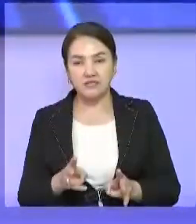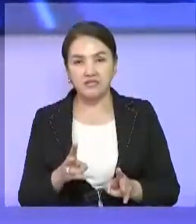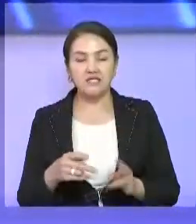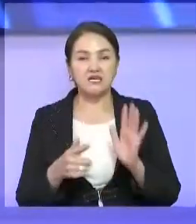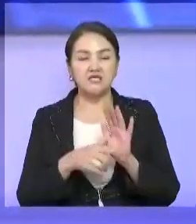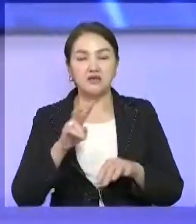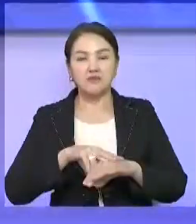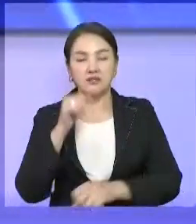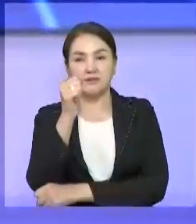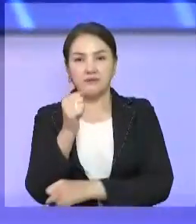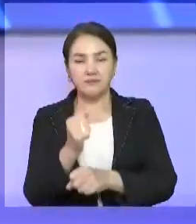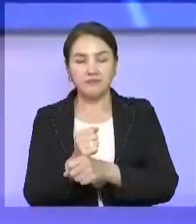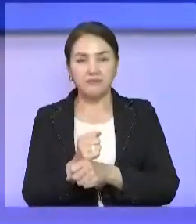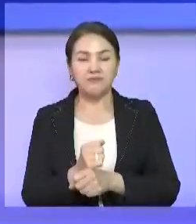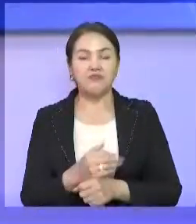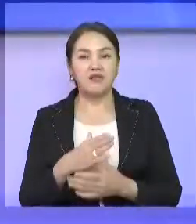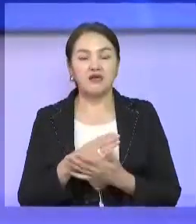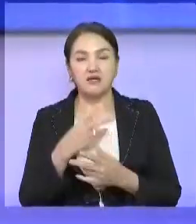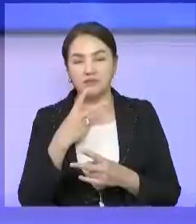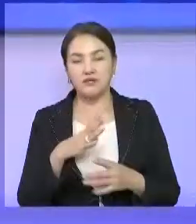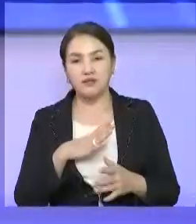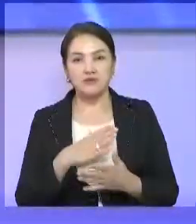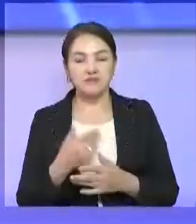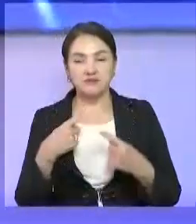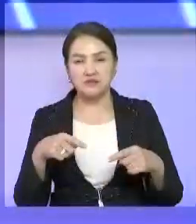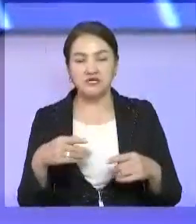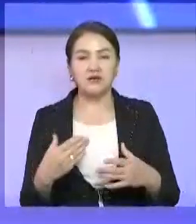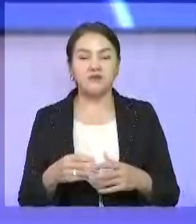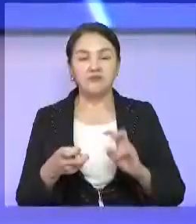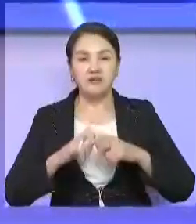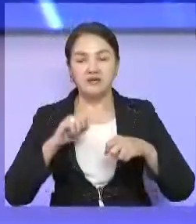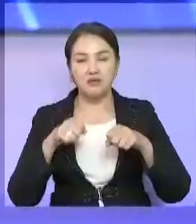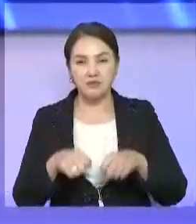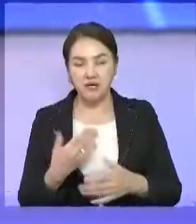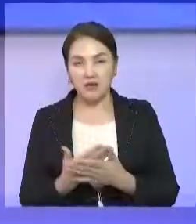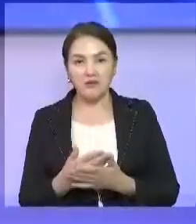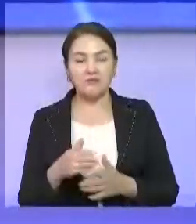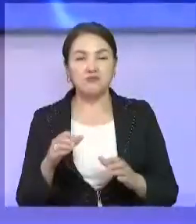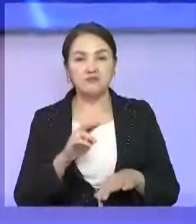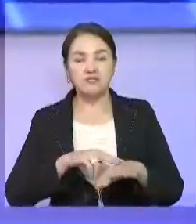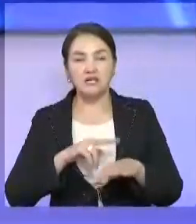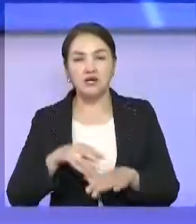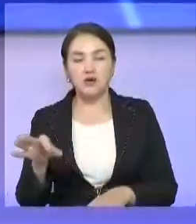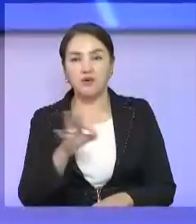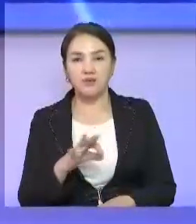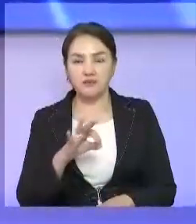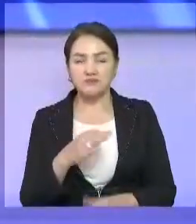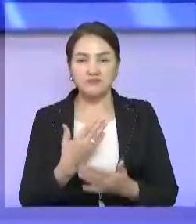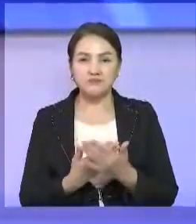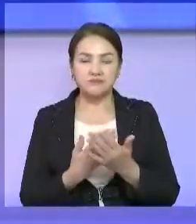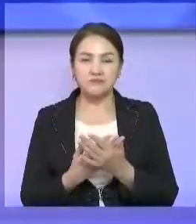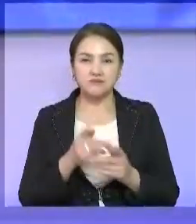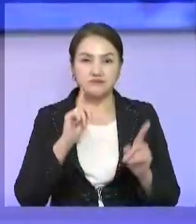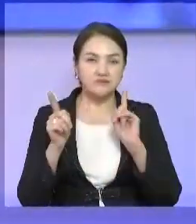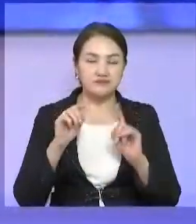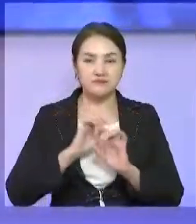7 полиция қызметкері күдікті ретінде танылған. Өзге де құрықталған заң бұзушылықтарды құзырлы сала мамандары облыстық қоғамдық кеңестің кезекті